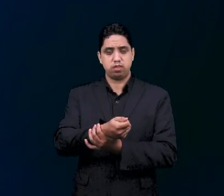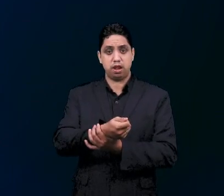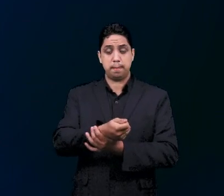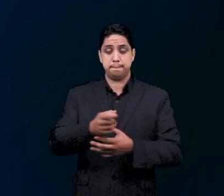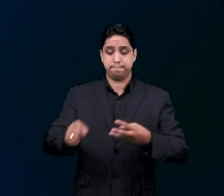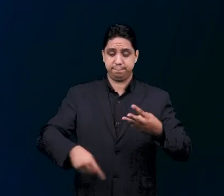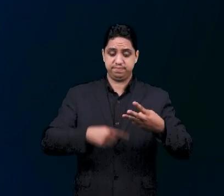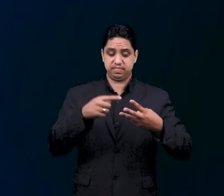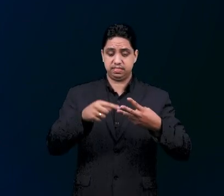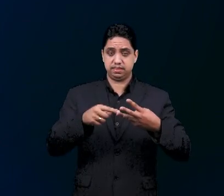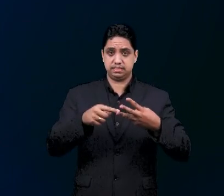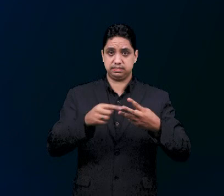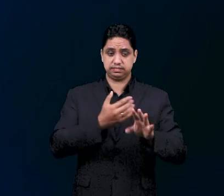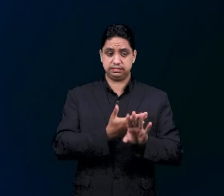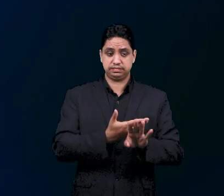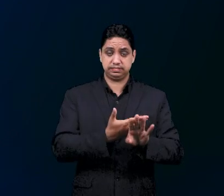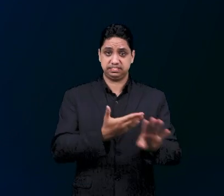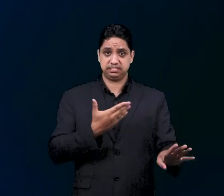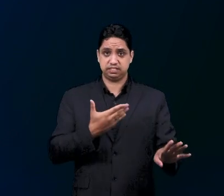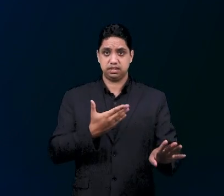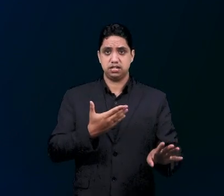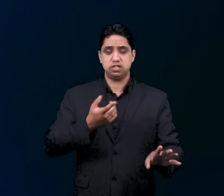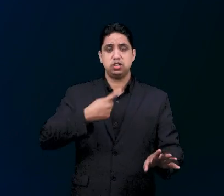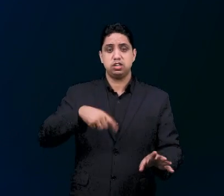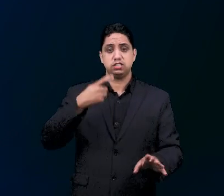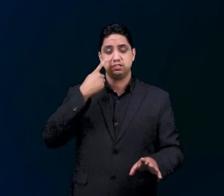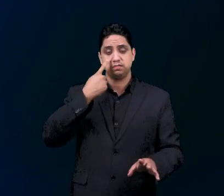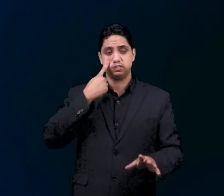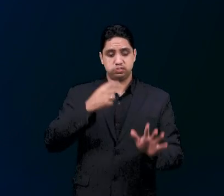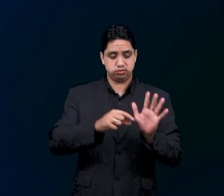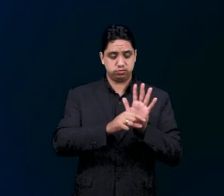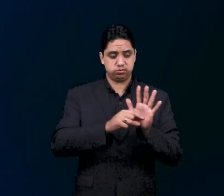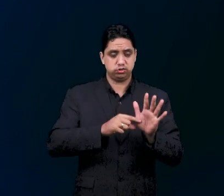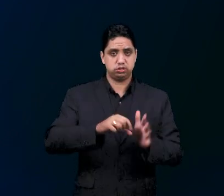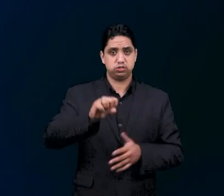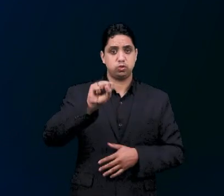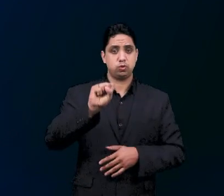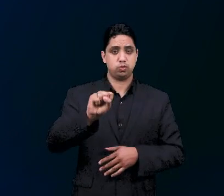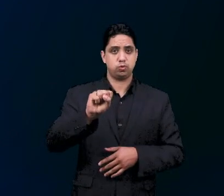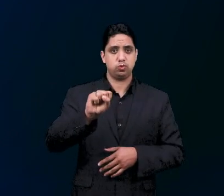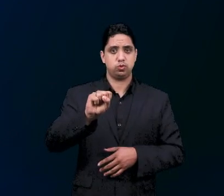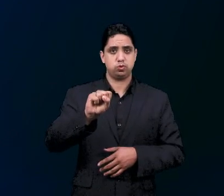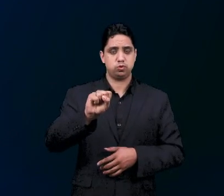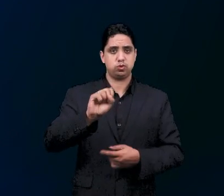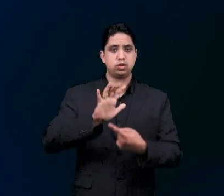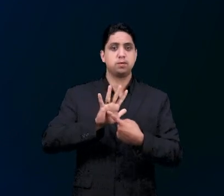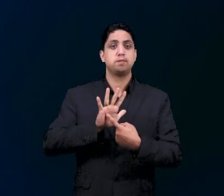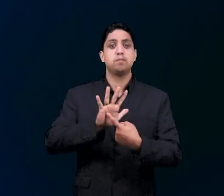la sanctification, nous pouvons retrouver au verset 8.